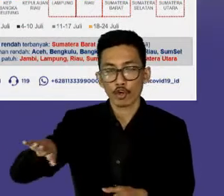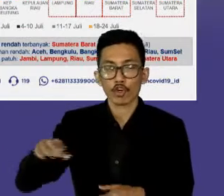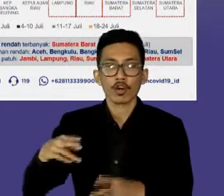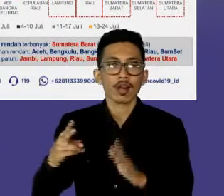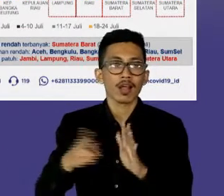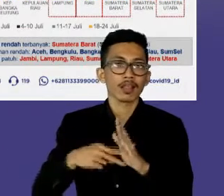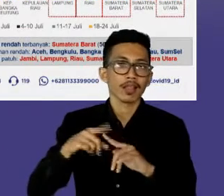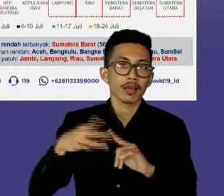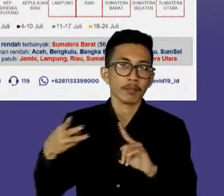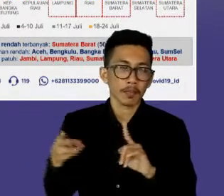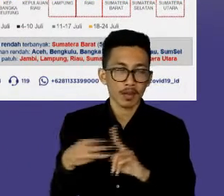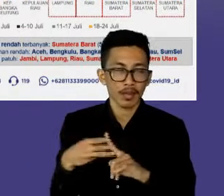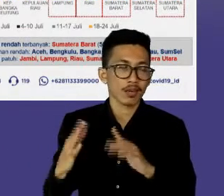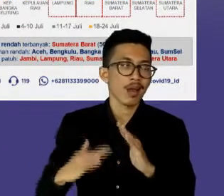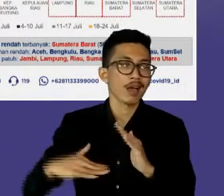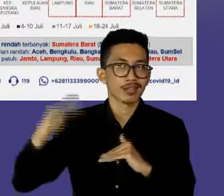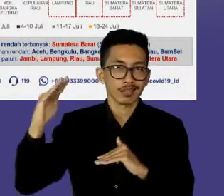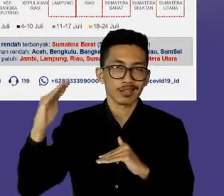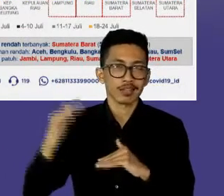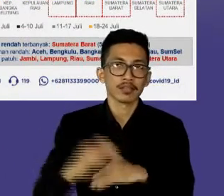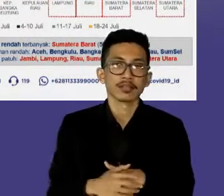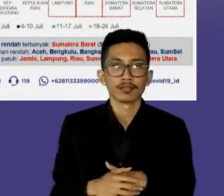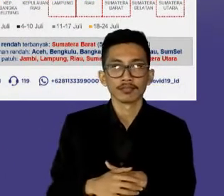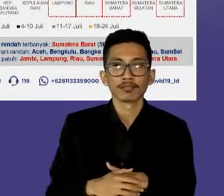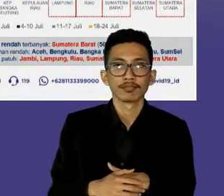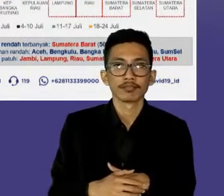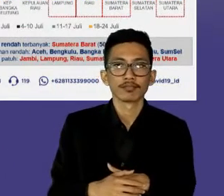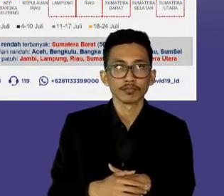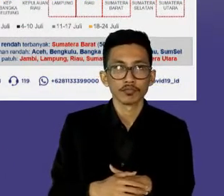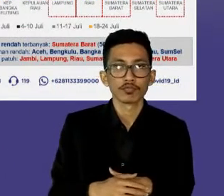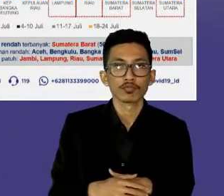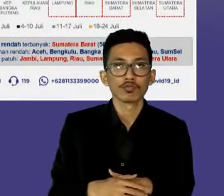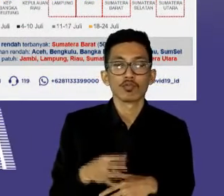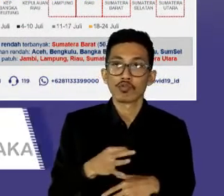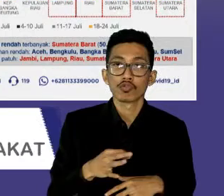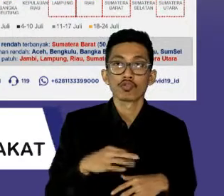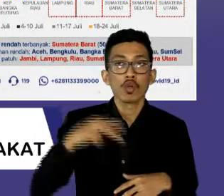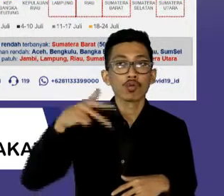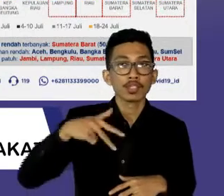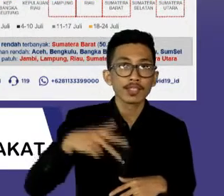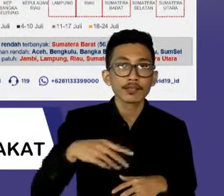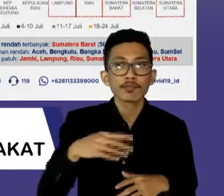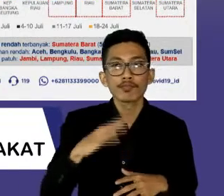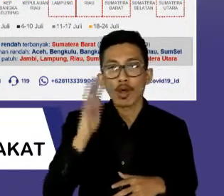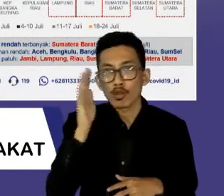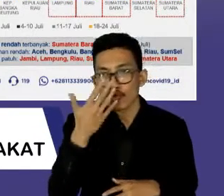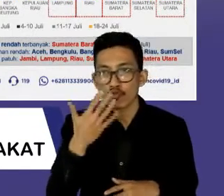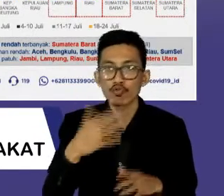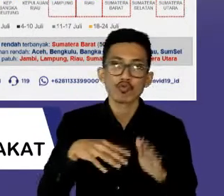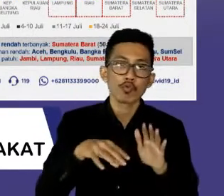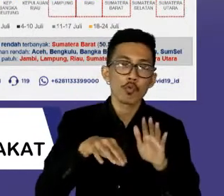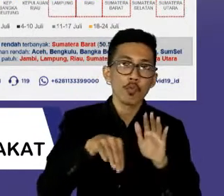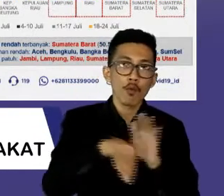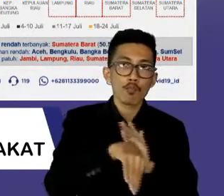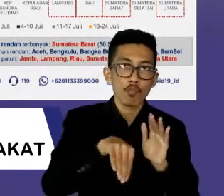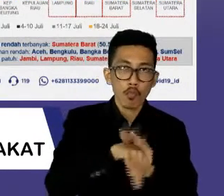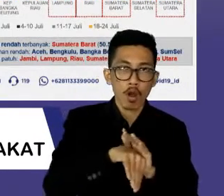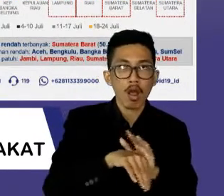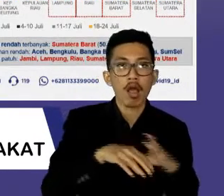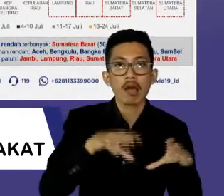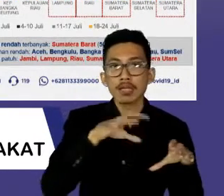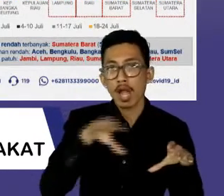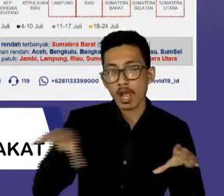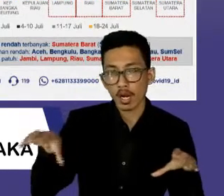itu naik. Kemudian untuk di Pulau Sulawesi, Maluku, Papua ini juga mirip dengan yang tadi, daerah-daerah